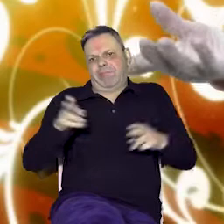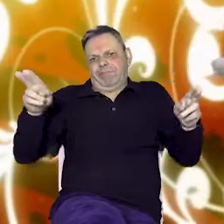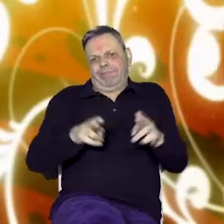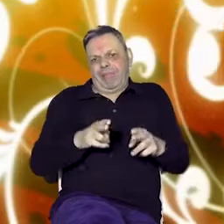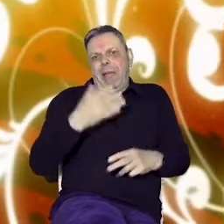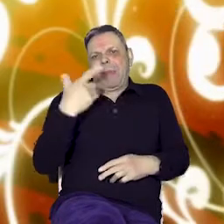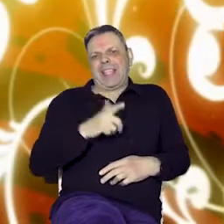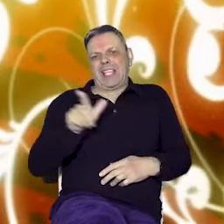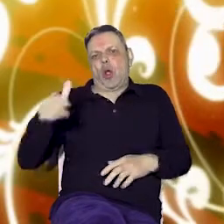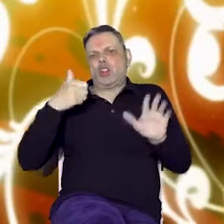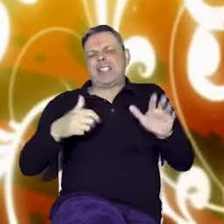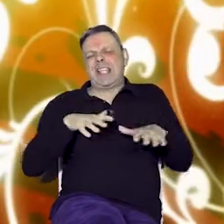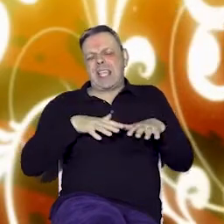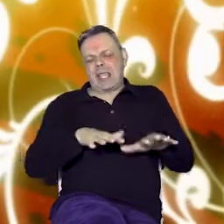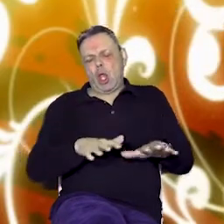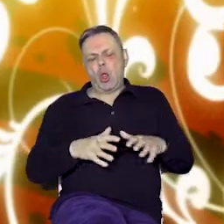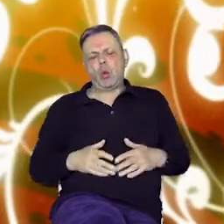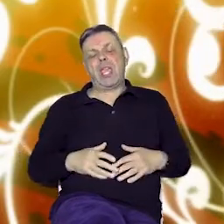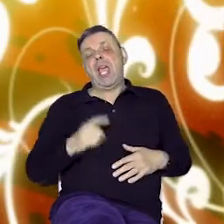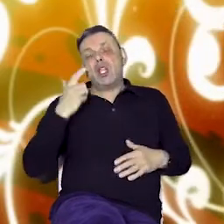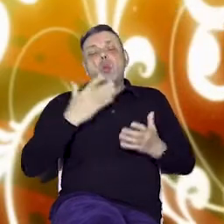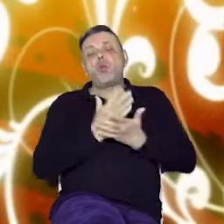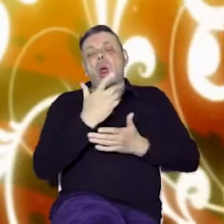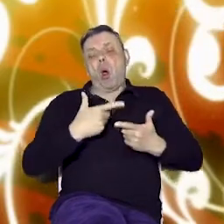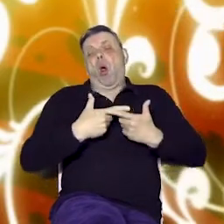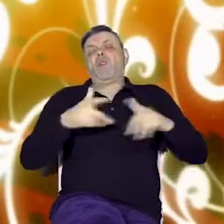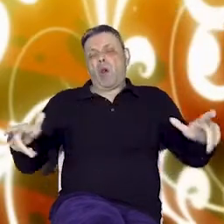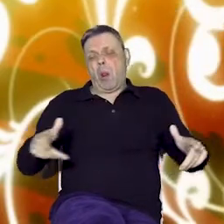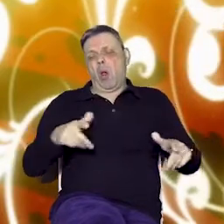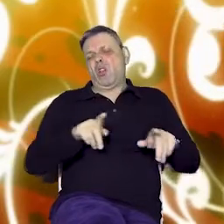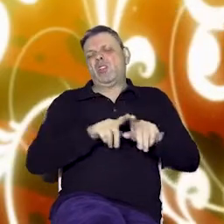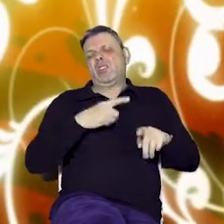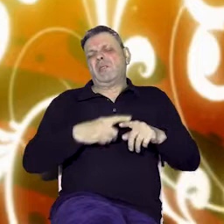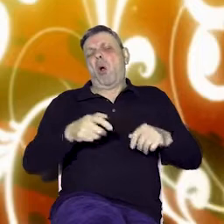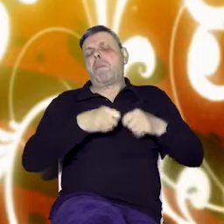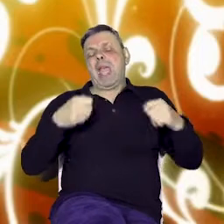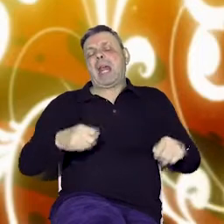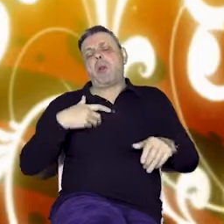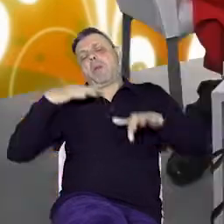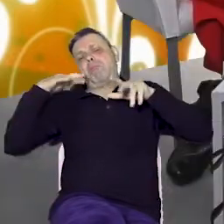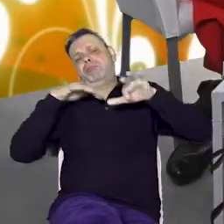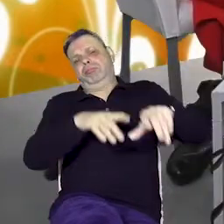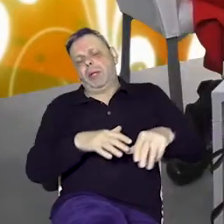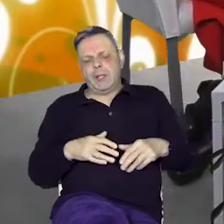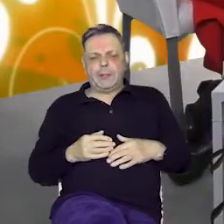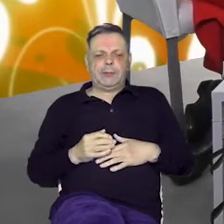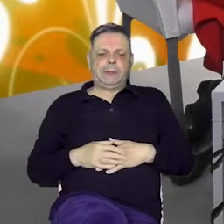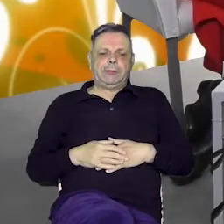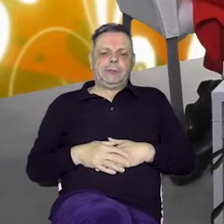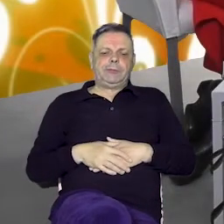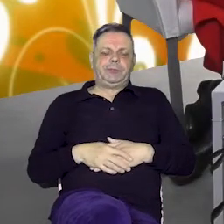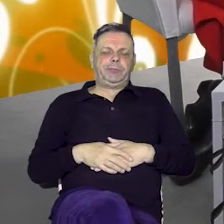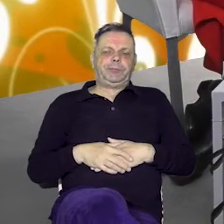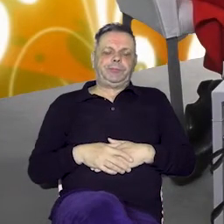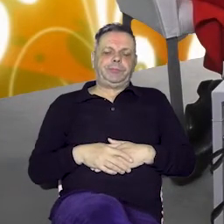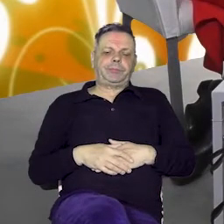bi 300 da smo imali dvoran, da smo mogli zbog ovih epidemioloških lina. Profesorice